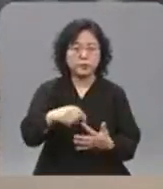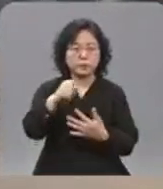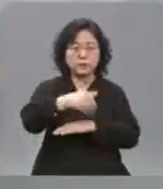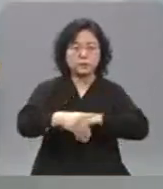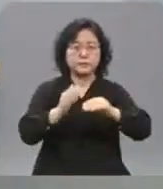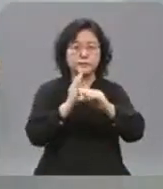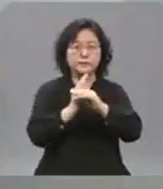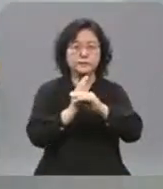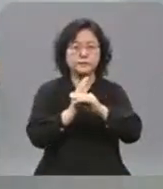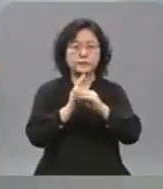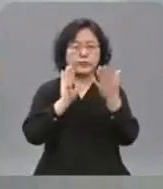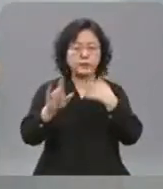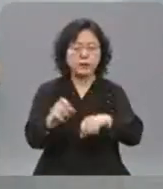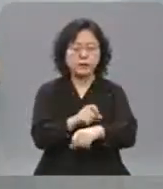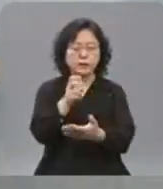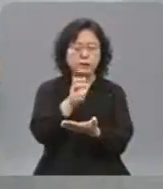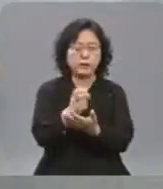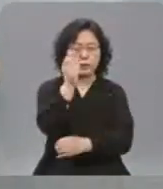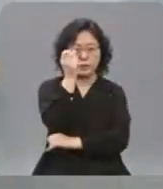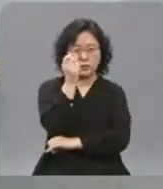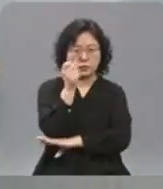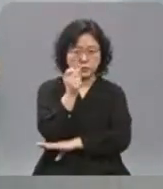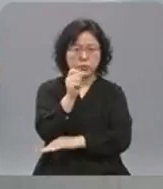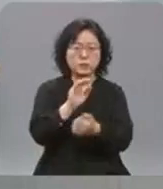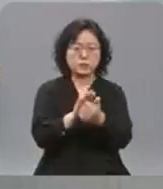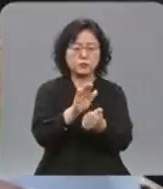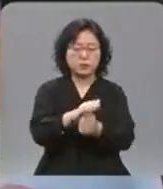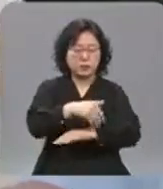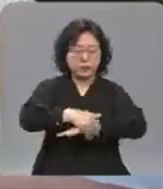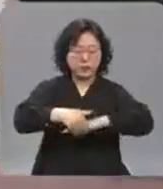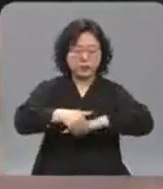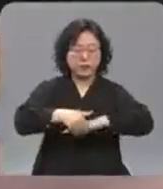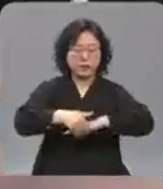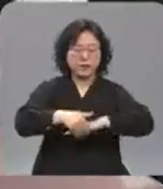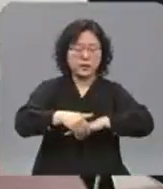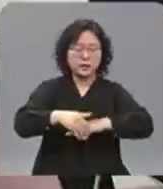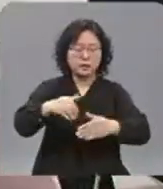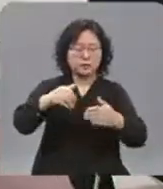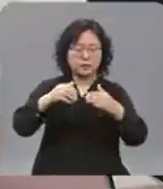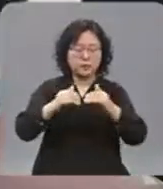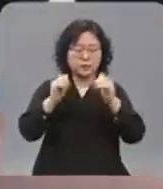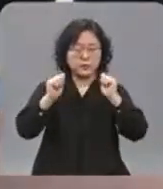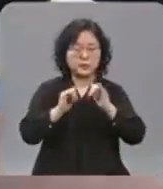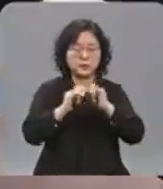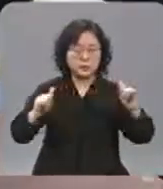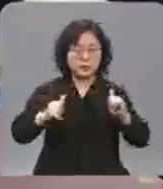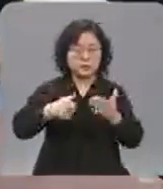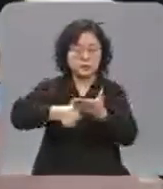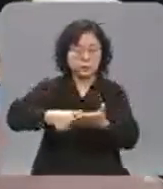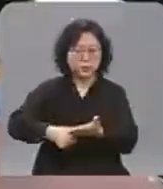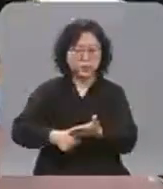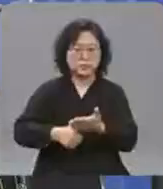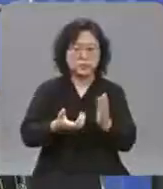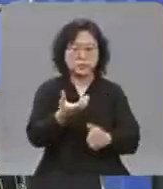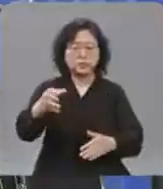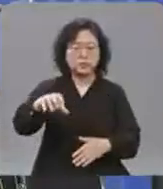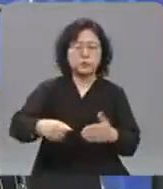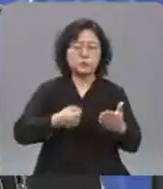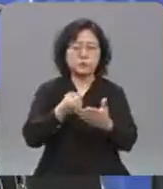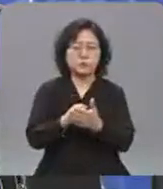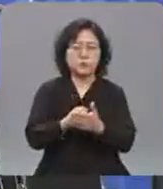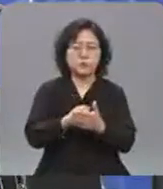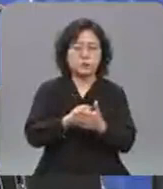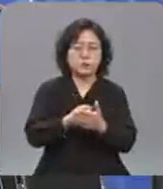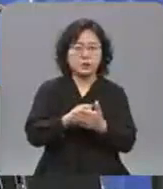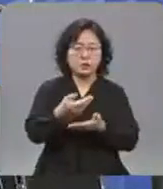선정합니다. 이후 특별법을 바탕으로 지원 계획이 만들어지면 주민투표를 거쳐 이전 지역이 확정됩니다.